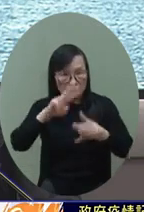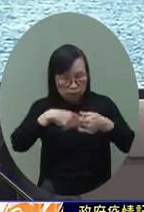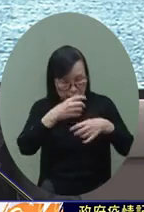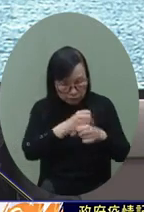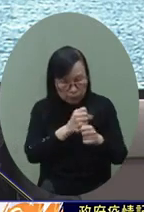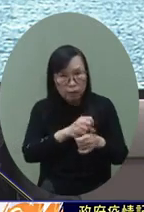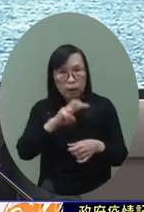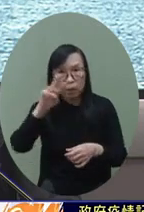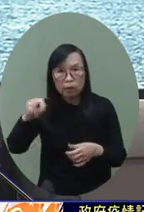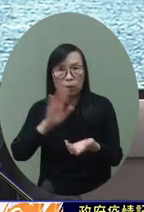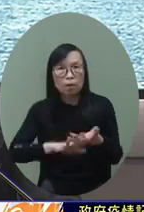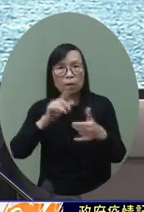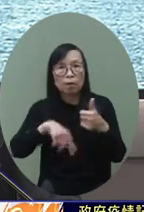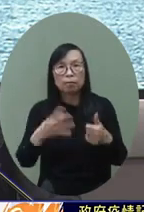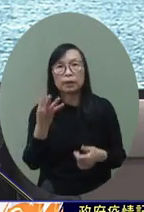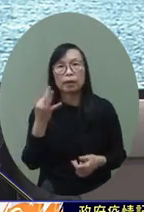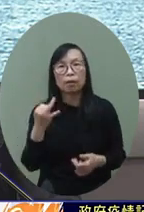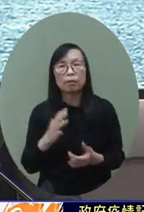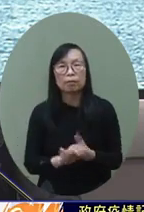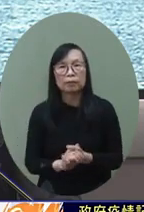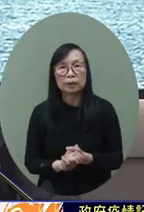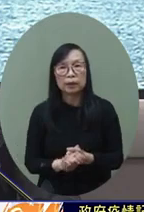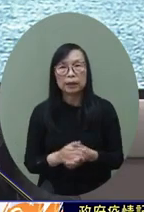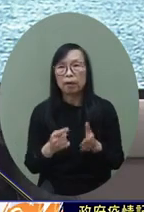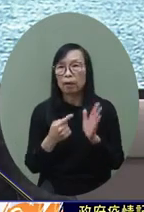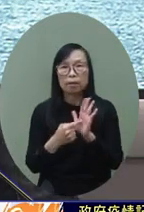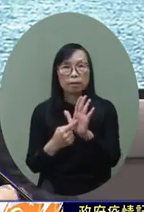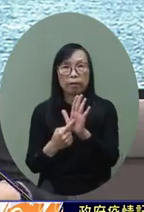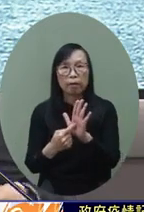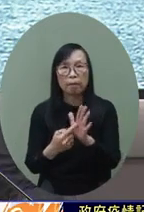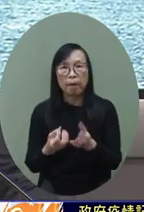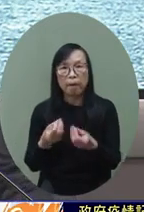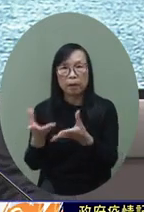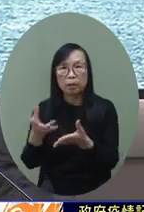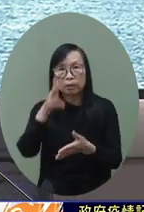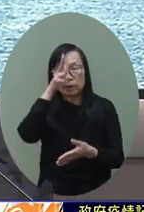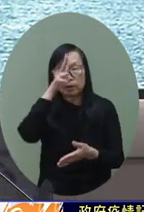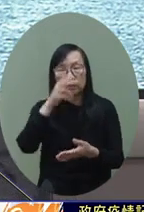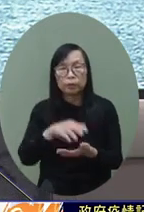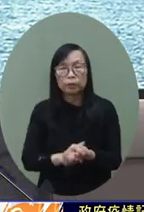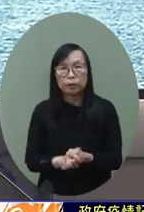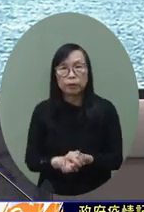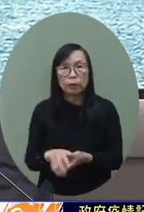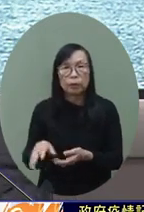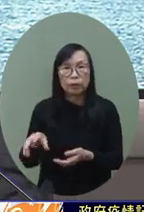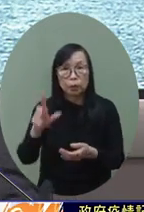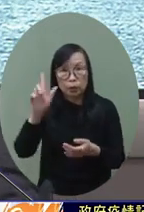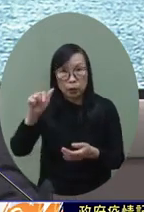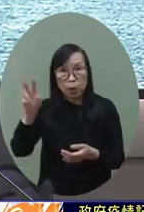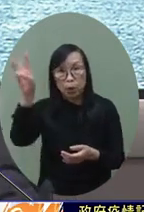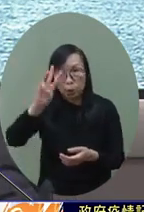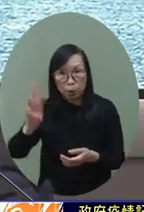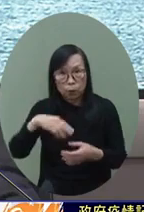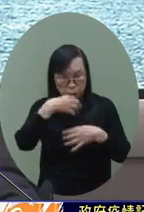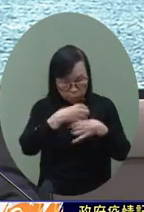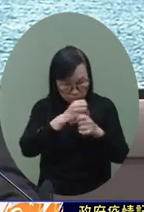之後亦都揾到幾個個案嘅，咁所以呢個亦都係一個例子，俾政府覺得可以用呢一個即係污水嘅樣